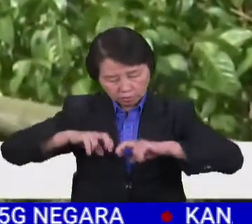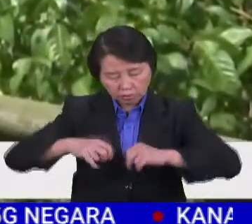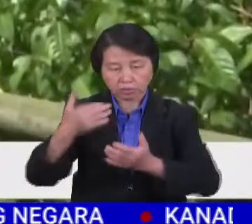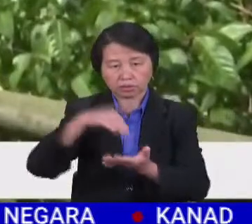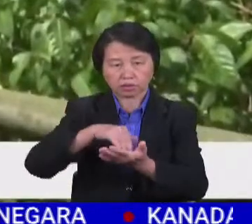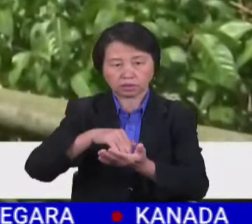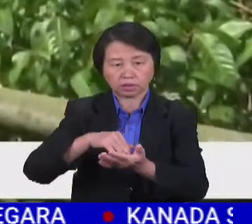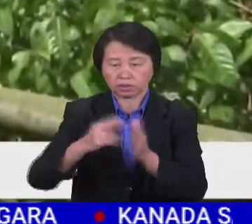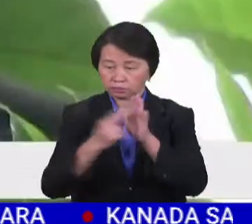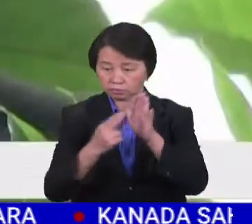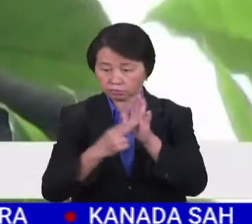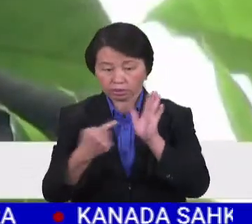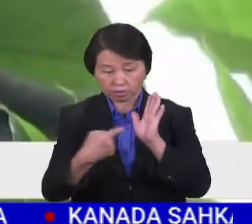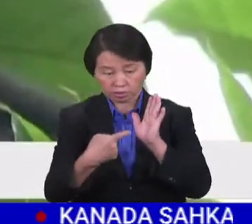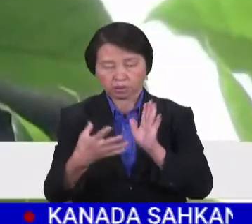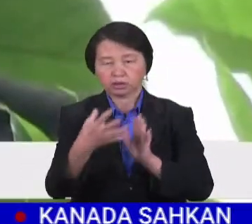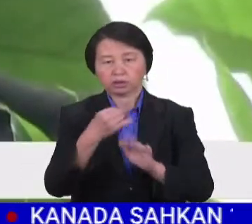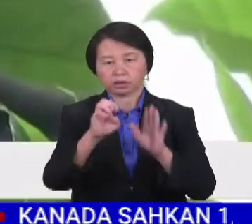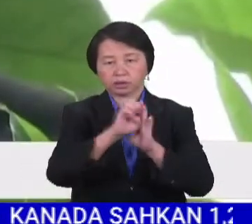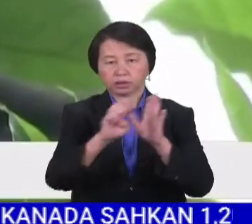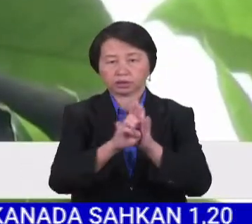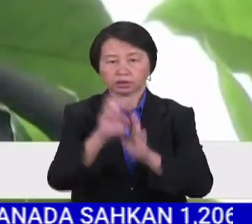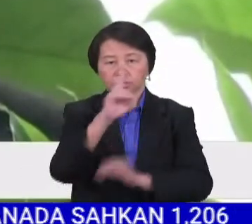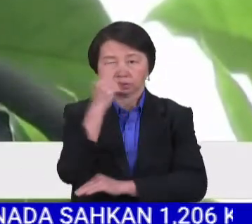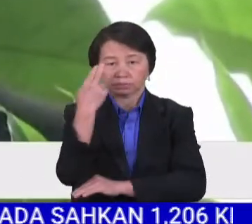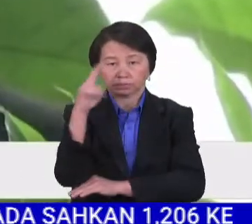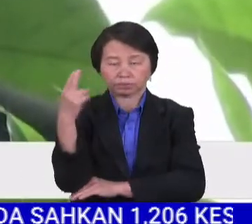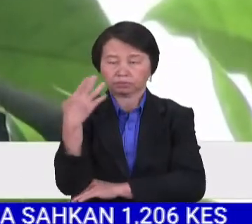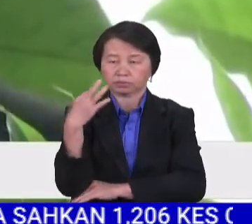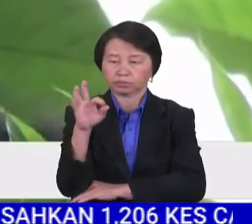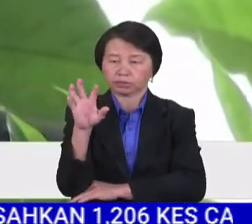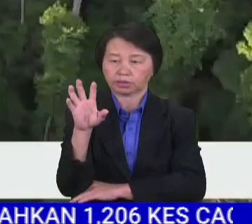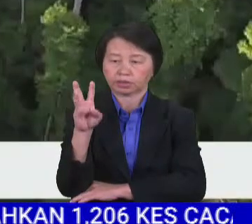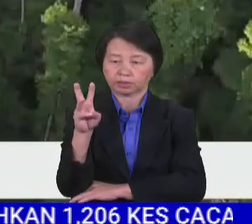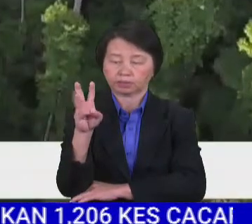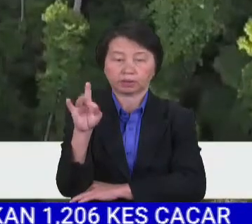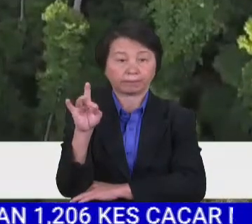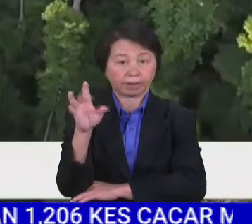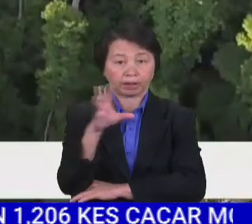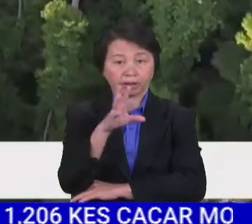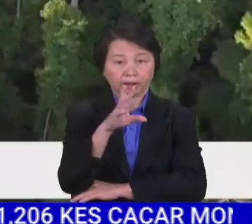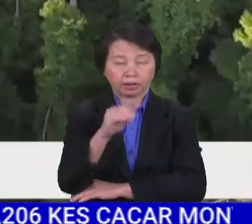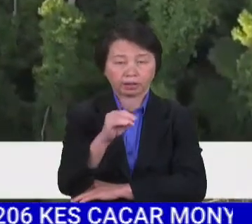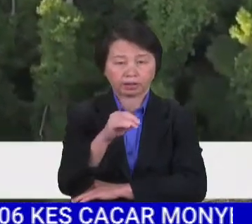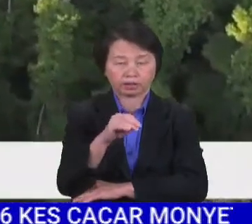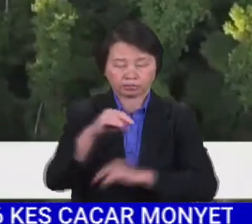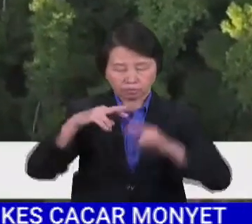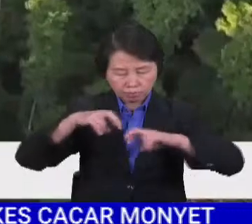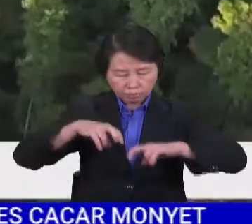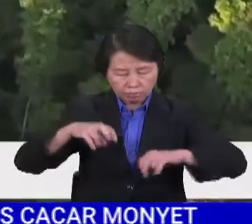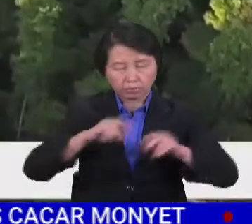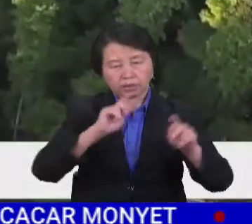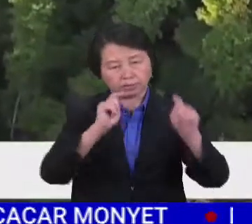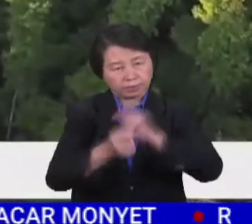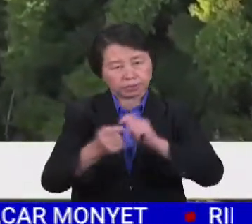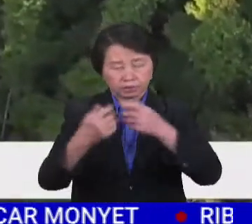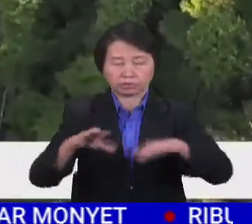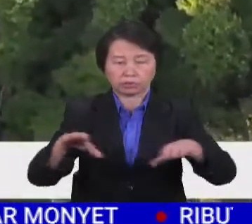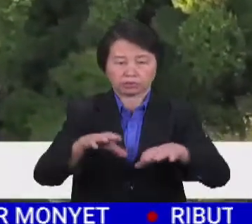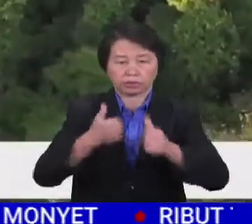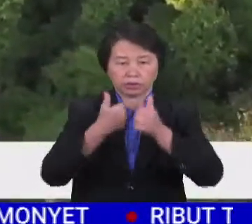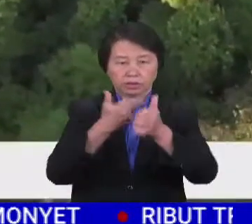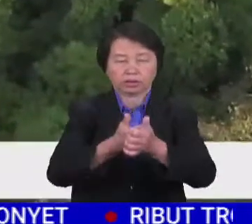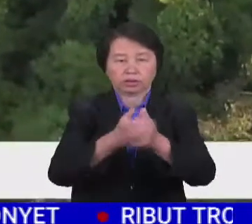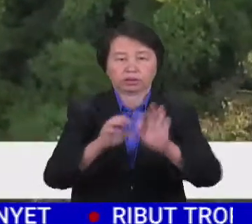semula peruntukan yang ada dalam enactment hutan 1968 dan mengasimilasikan pindahan telah dibuat